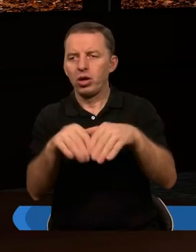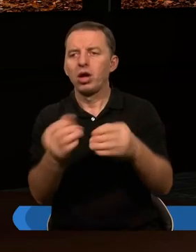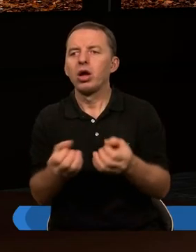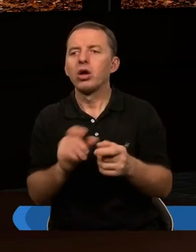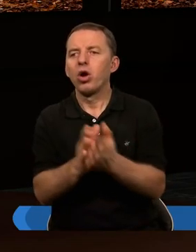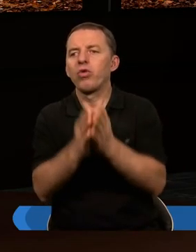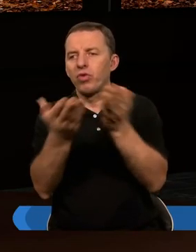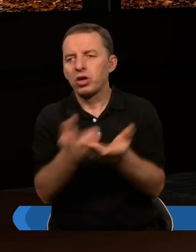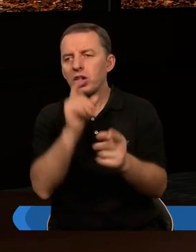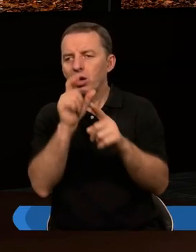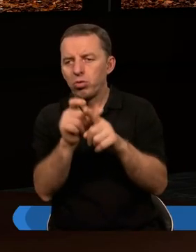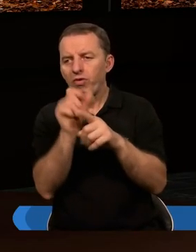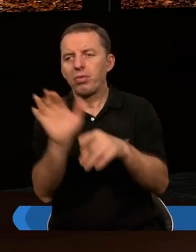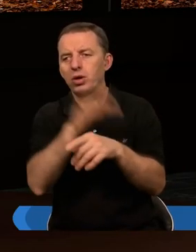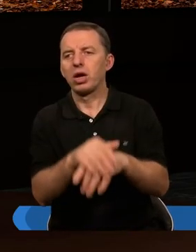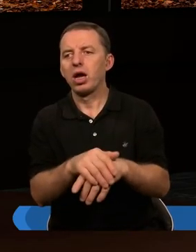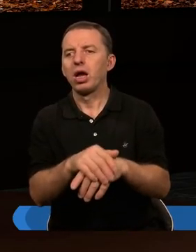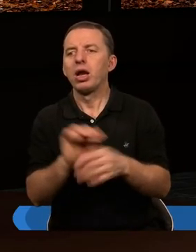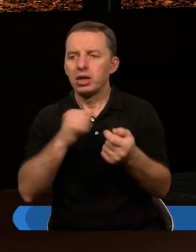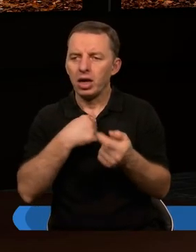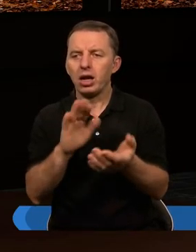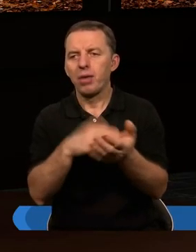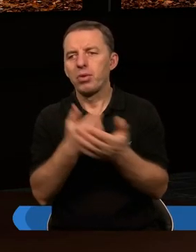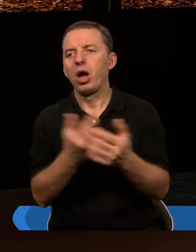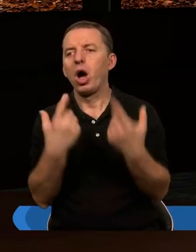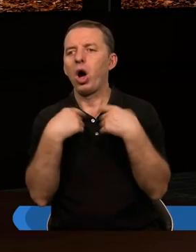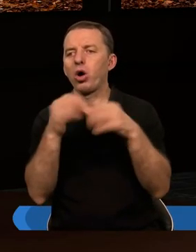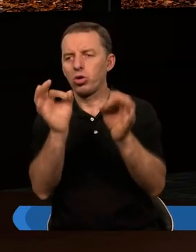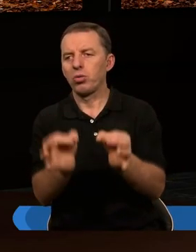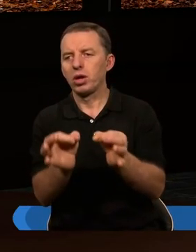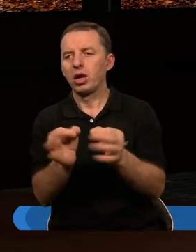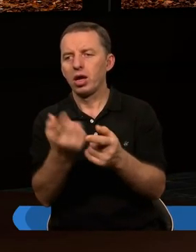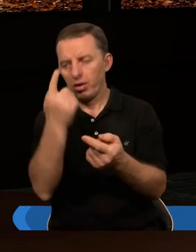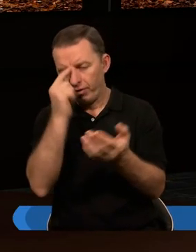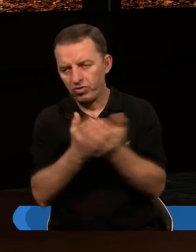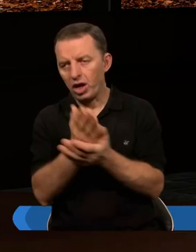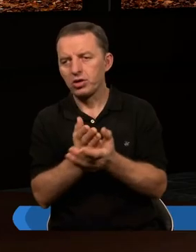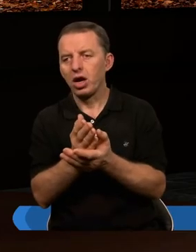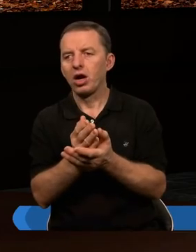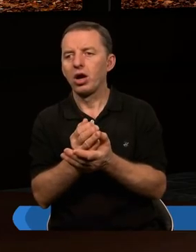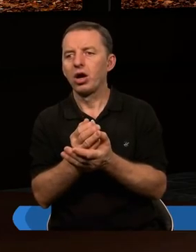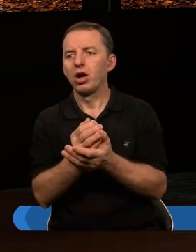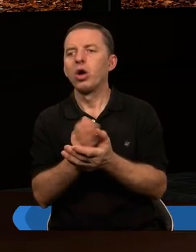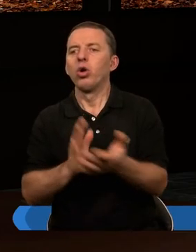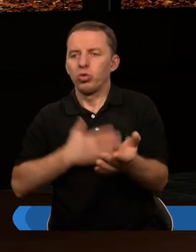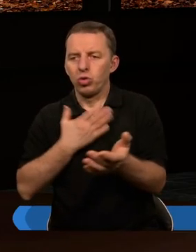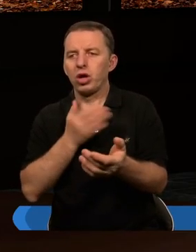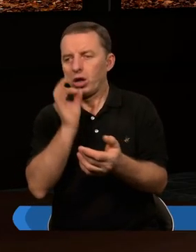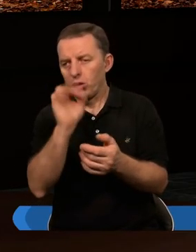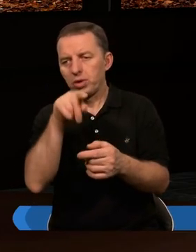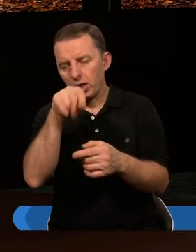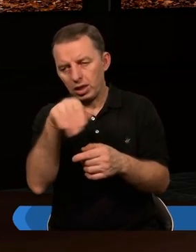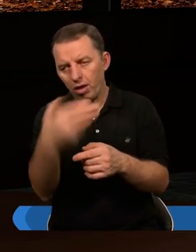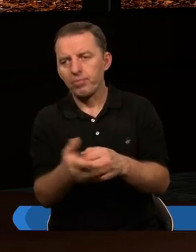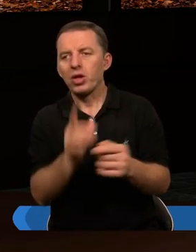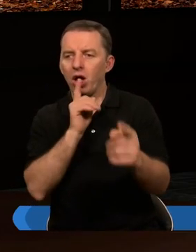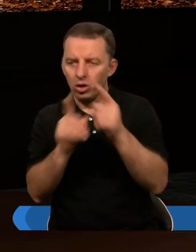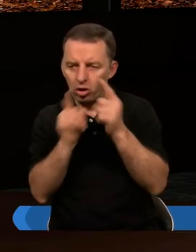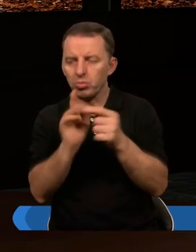otworzenia Słowa Bożego. Ale ja na przykład osobiście gorąco wierzę i czuję się dobrze z tym, kiedy